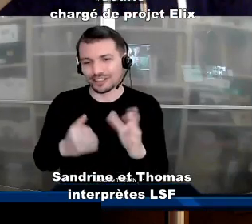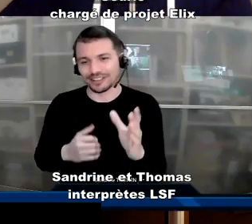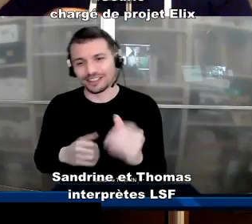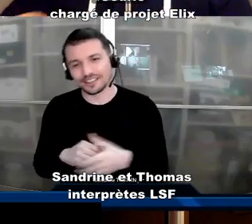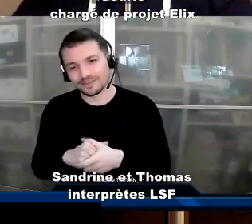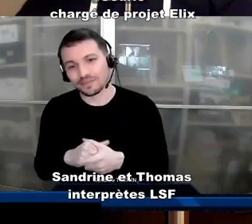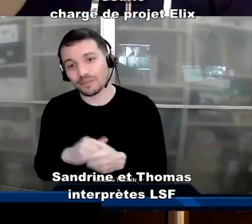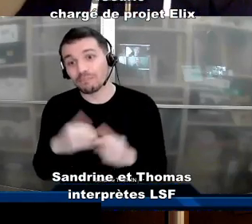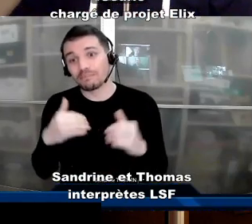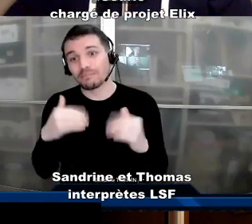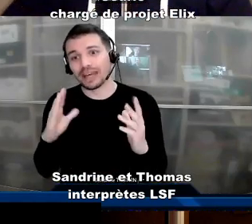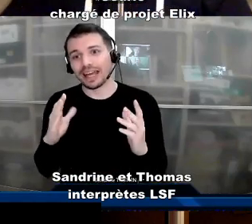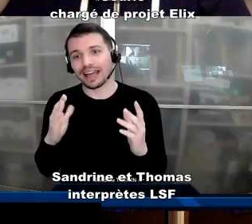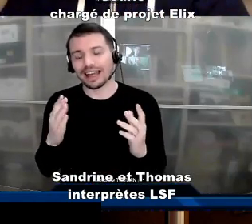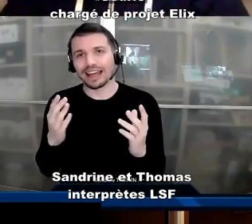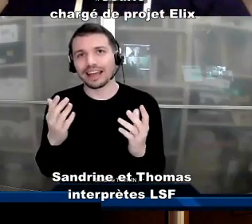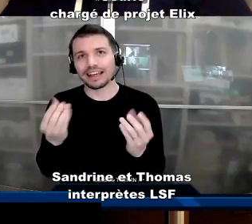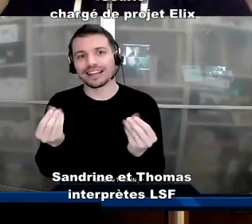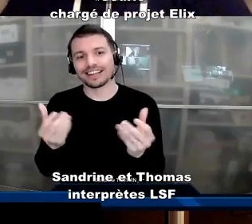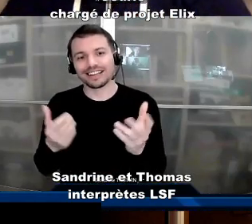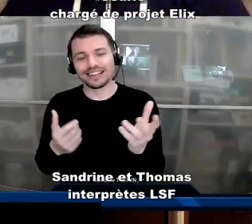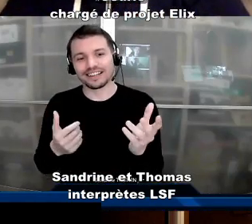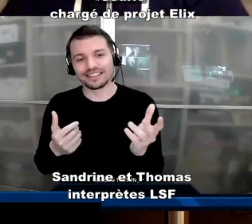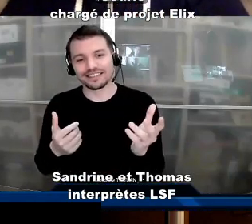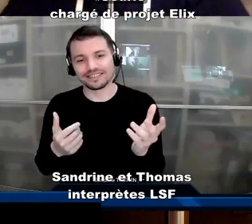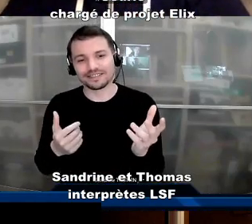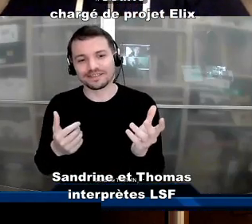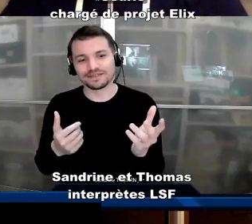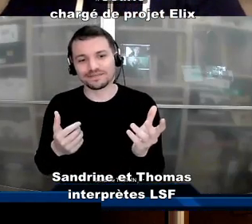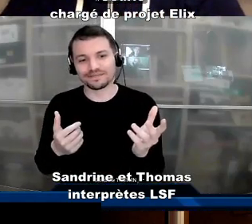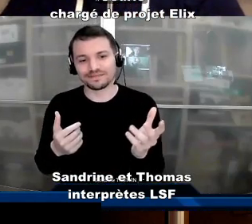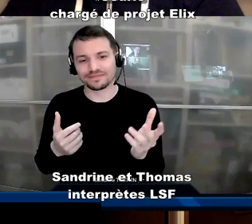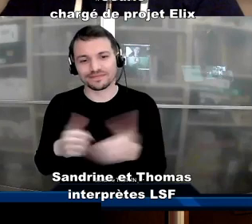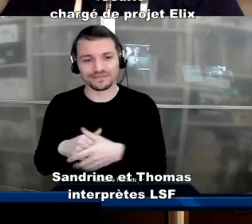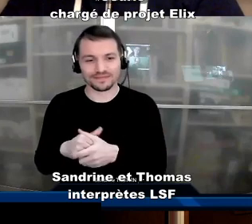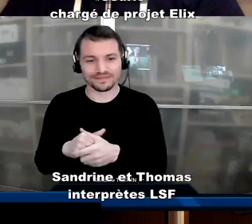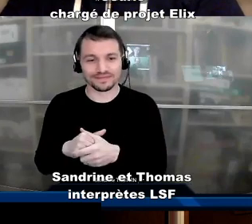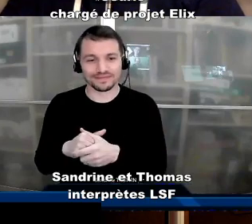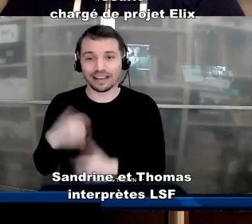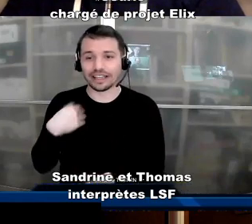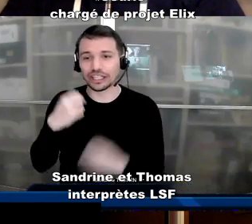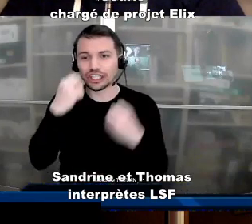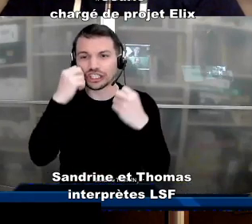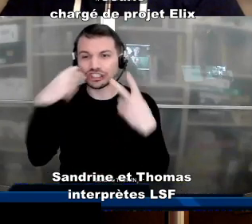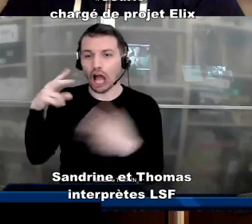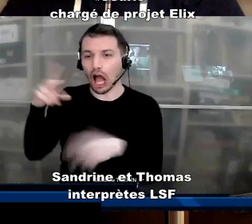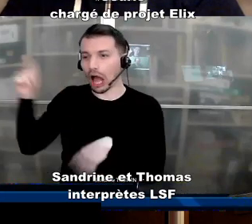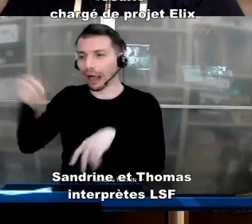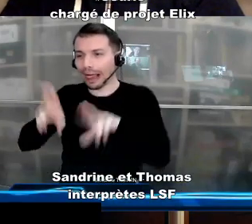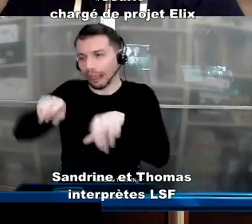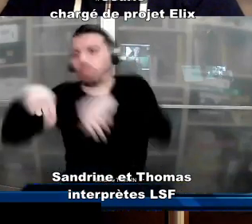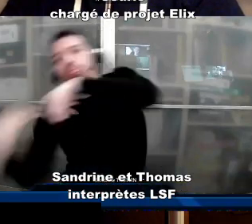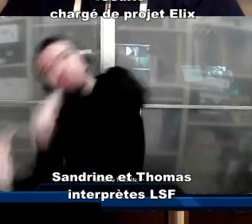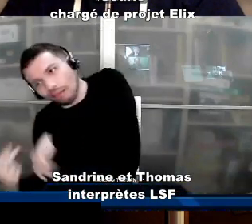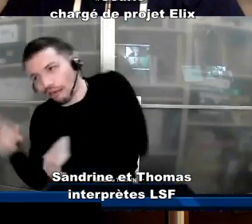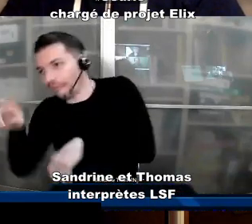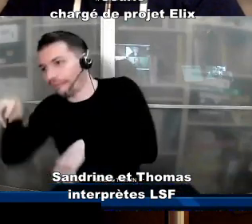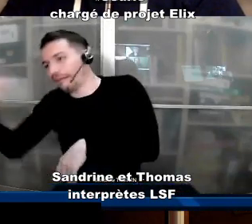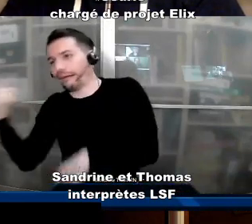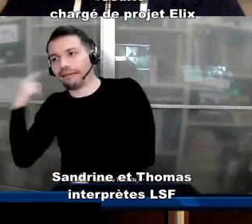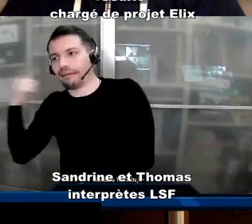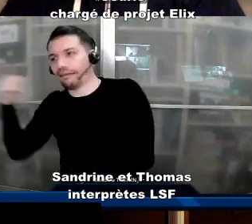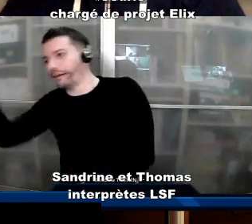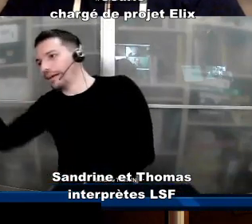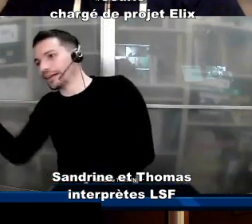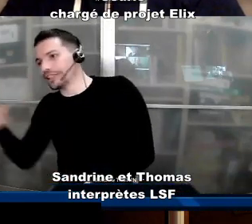mais c'est pas juste histoire de. C'est pas. Il y a mon chat qui fait des cascades derrière lui. Il passe pas devant la caméra, ah ouais, mais il fait du bruit quand